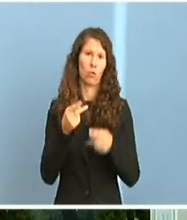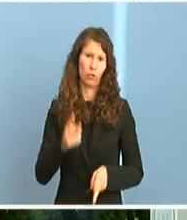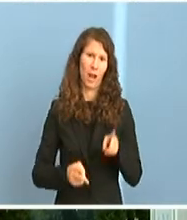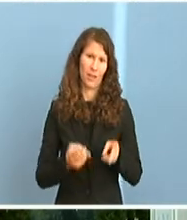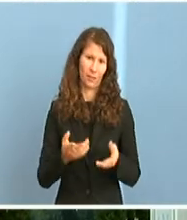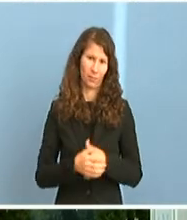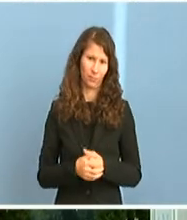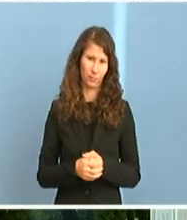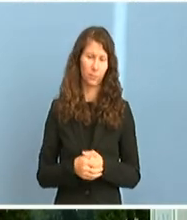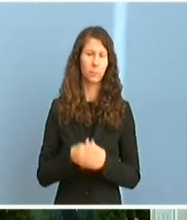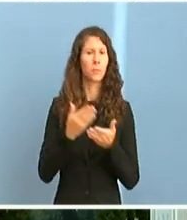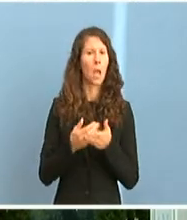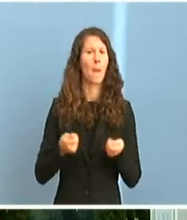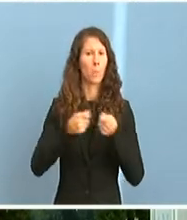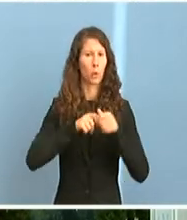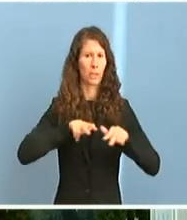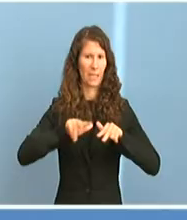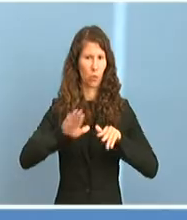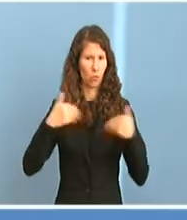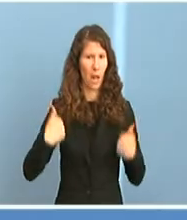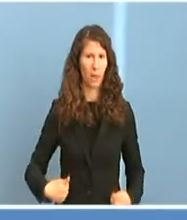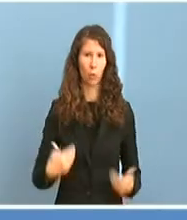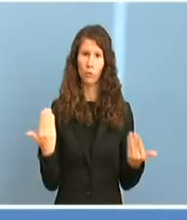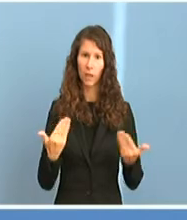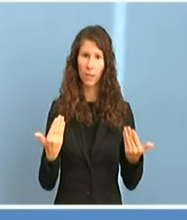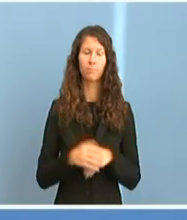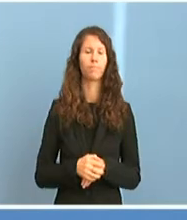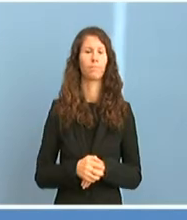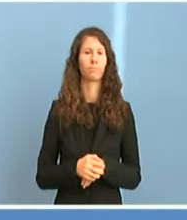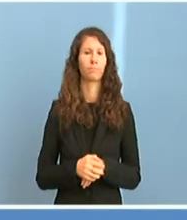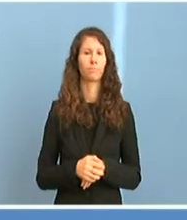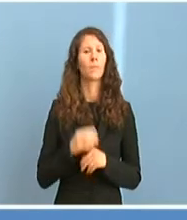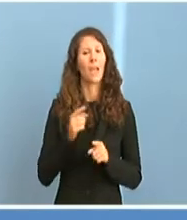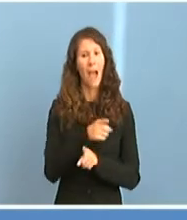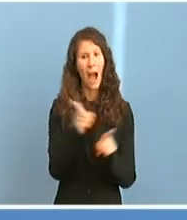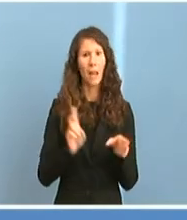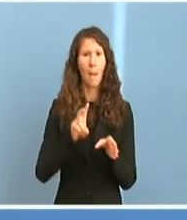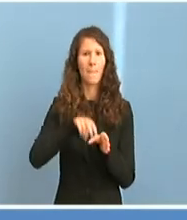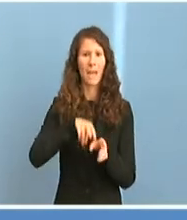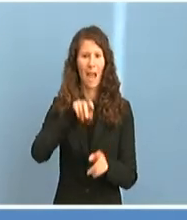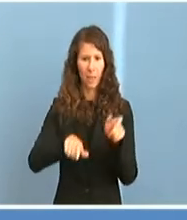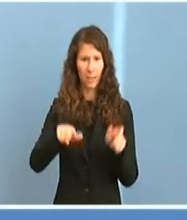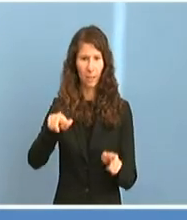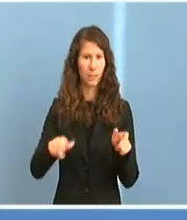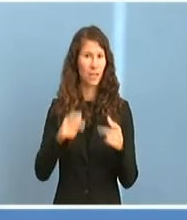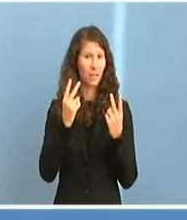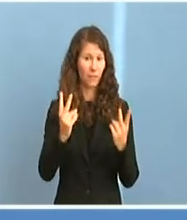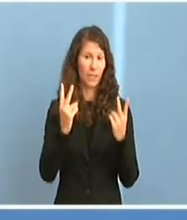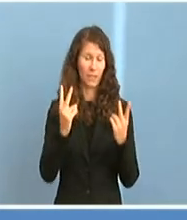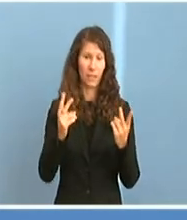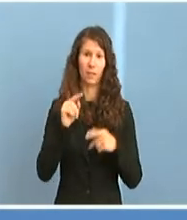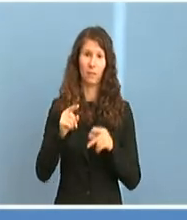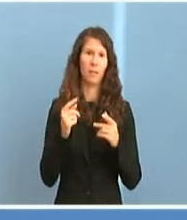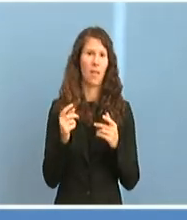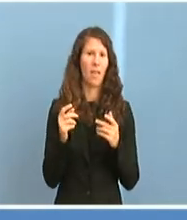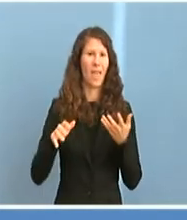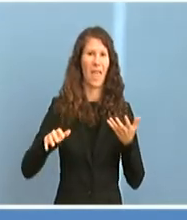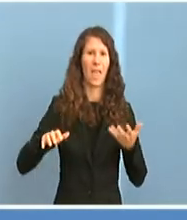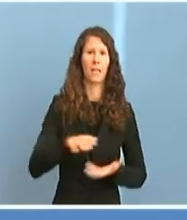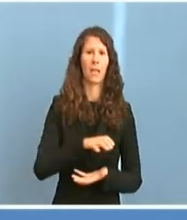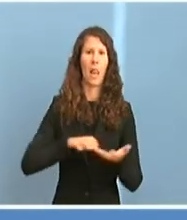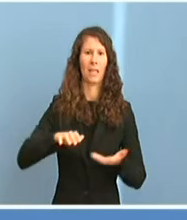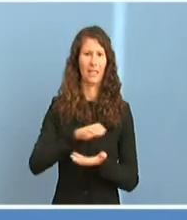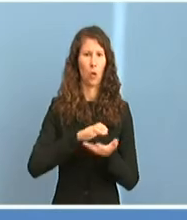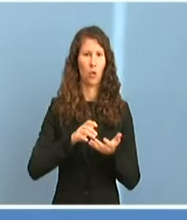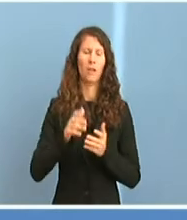der Bundesregierung. Es ist wichtig und notwendig, dass alle Beteiligten sich um die Vermeidung von Eskalationen